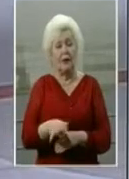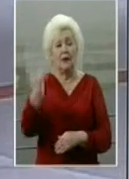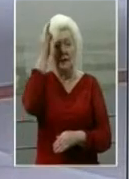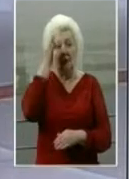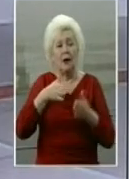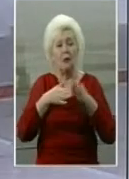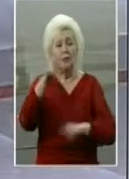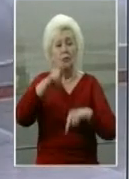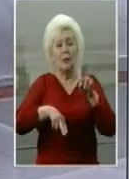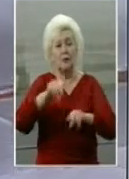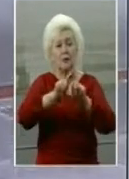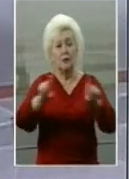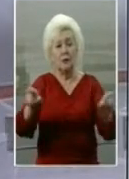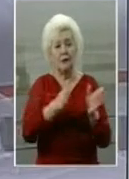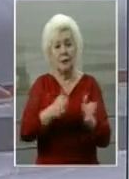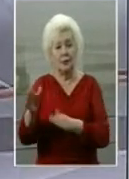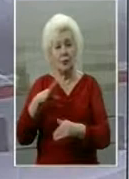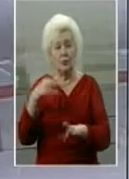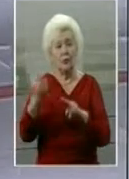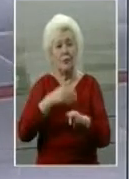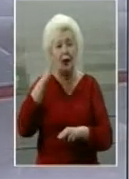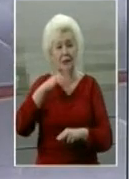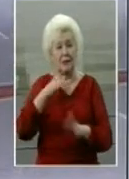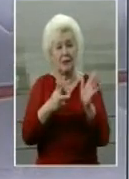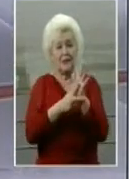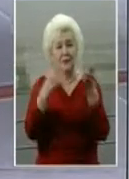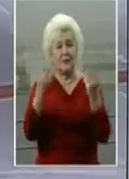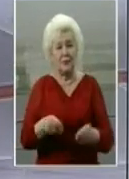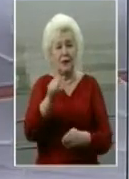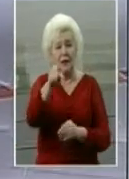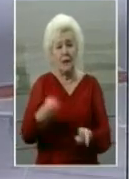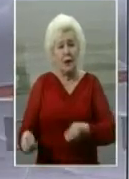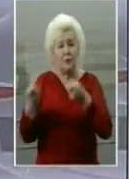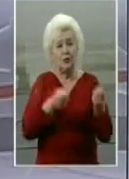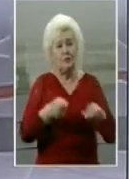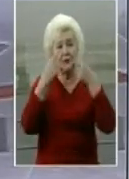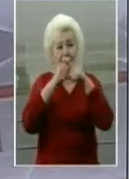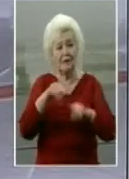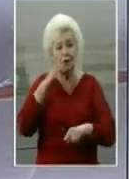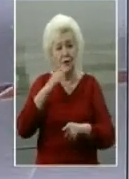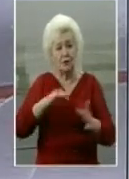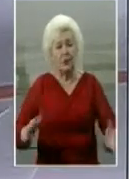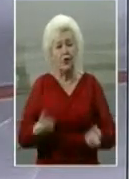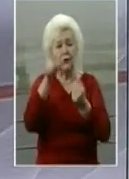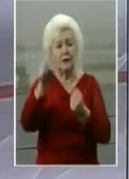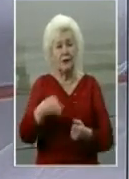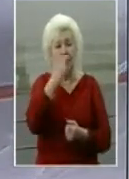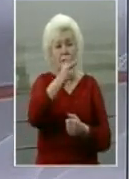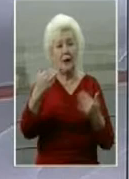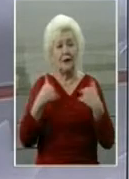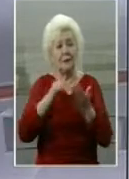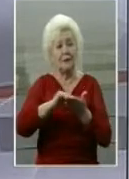Нагадаємо, суднобудівний ліцей та гуртожиток були без води 8 днів. Їм підвозили технічну воду рятувальники. Бачила це